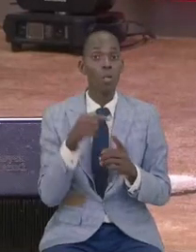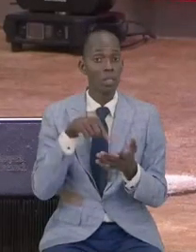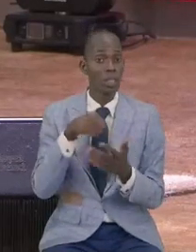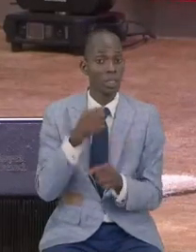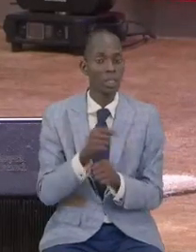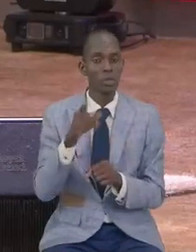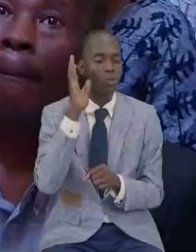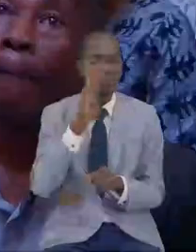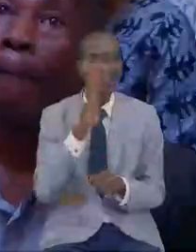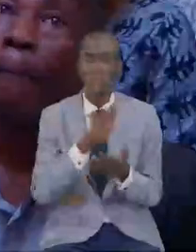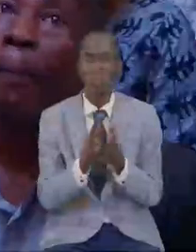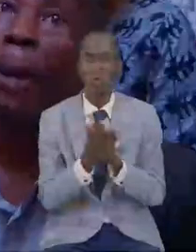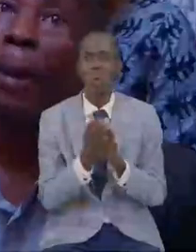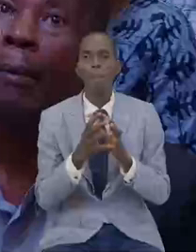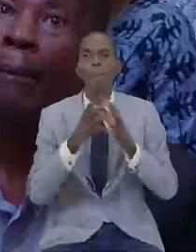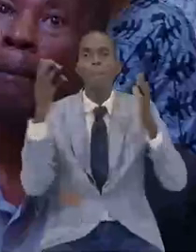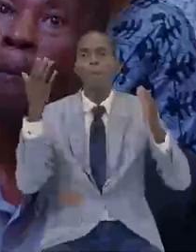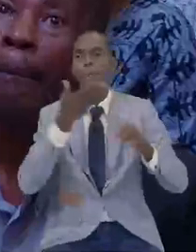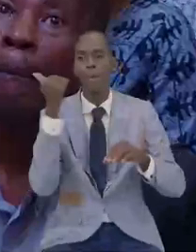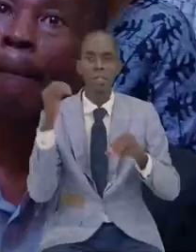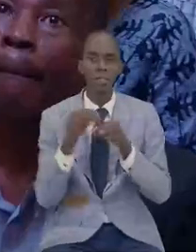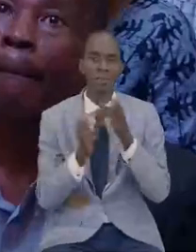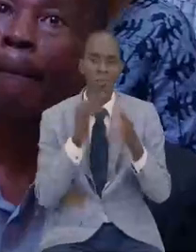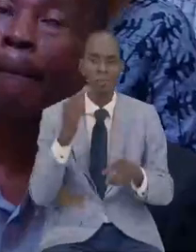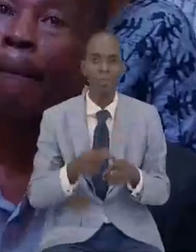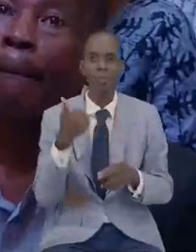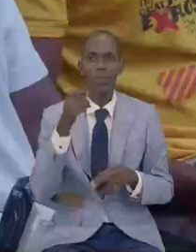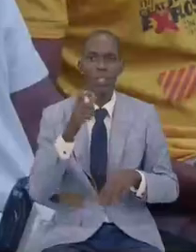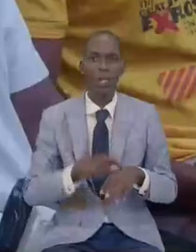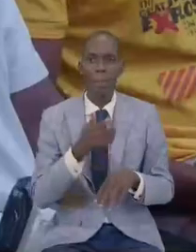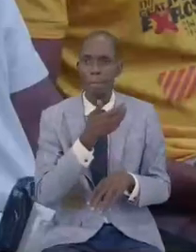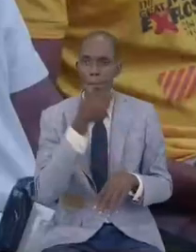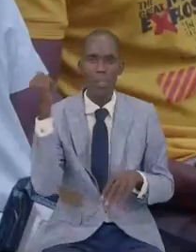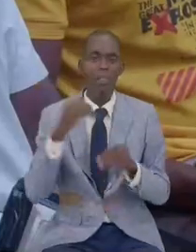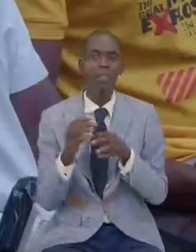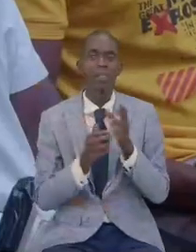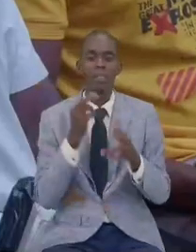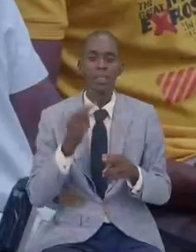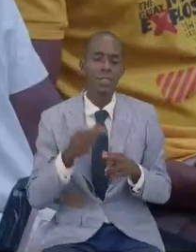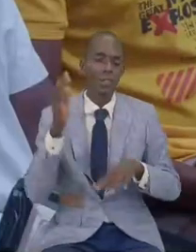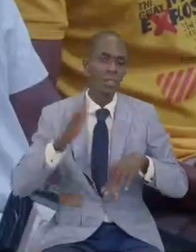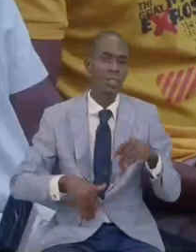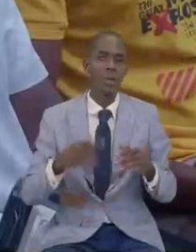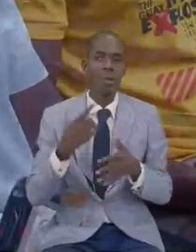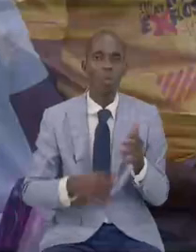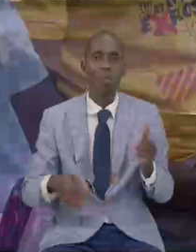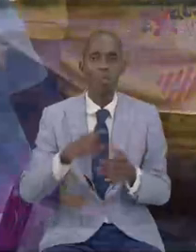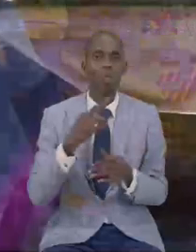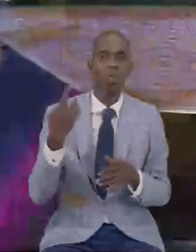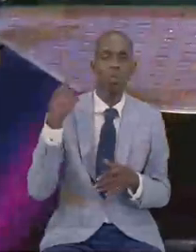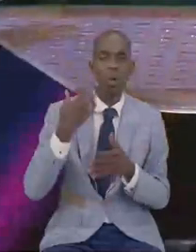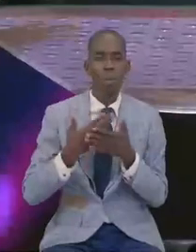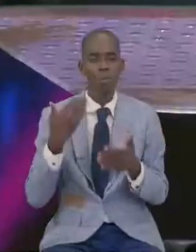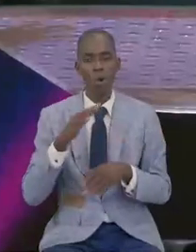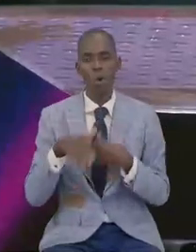deviendrez meilleur. Vous deviendrez 10 fois plus supérieur que ce que vous étiez dans le passé. Et